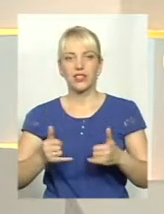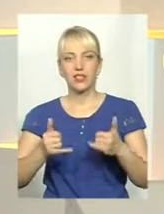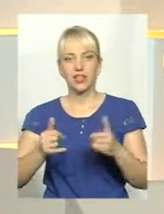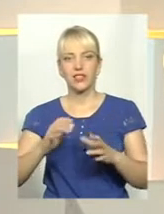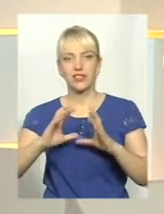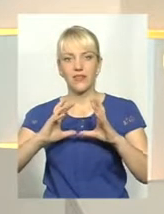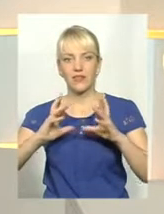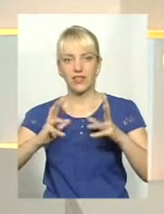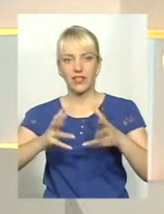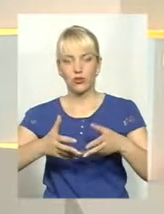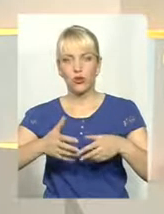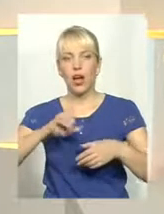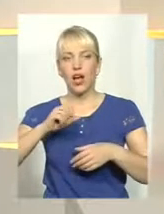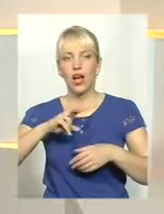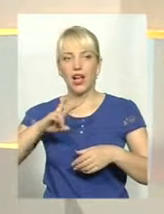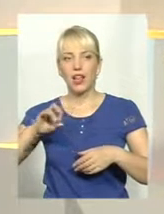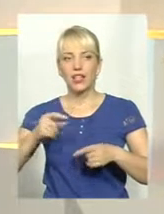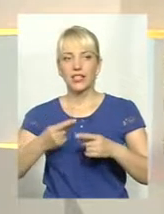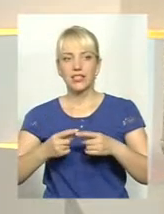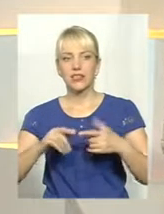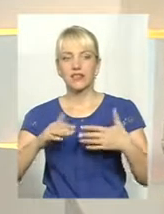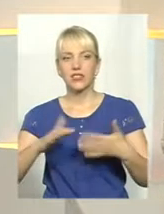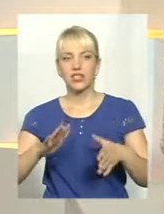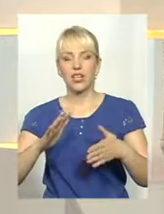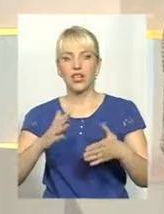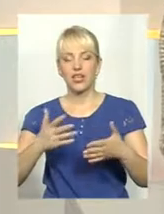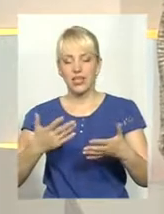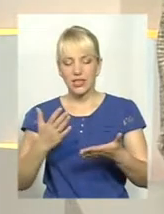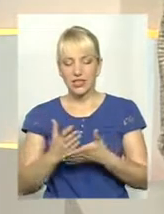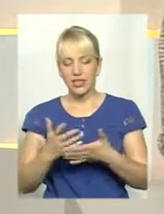фестивалі, конкурси. Цим же шляхом йде у нас